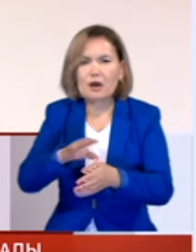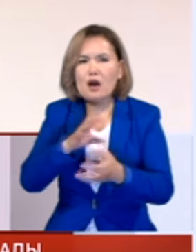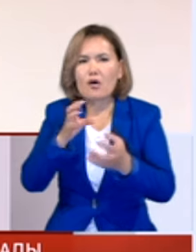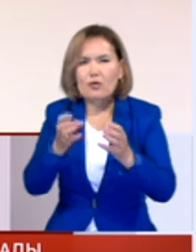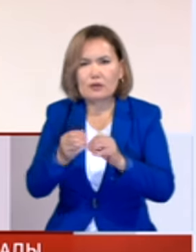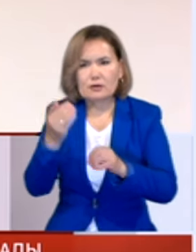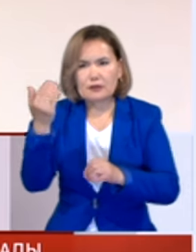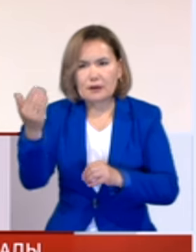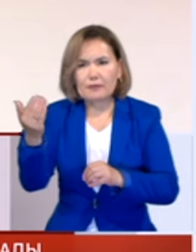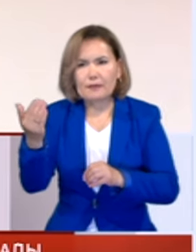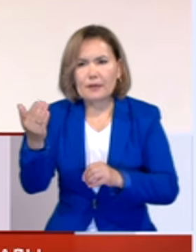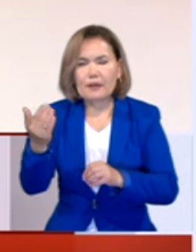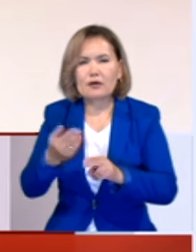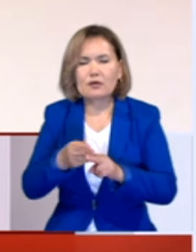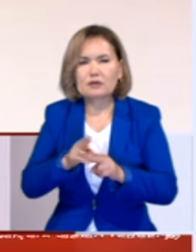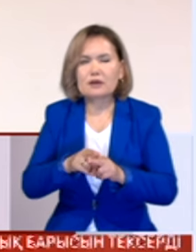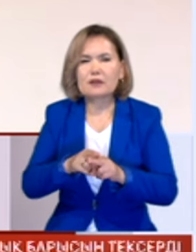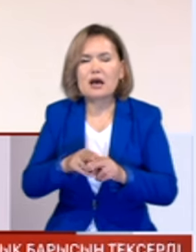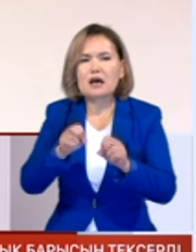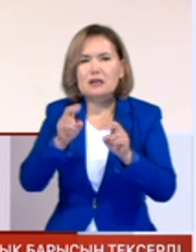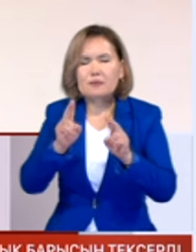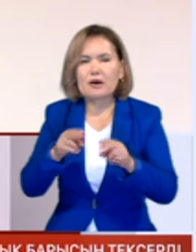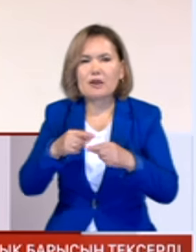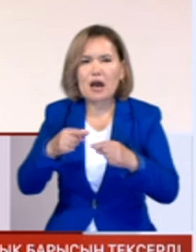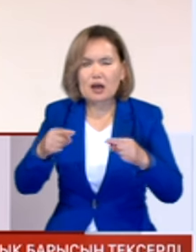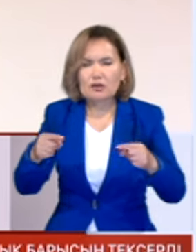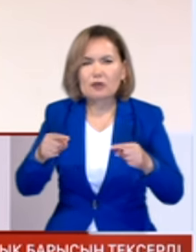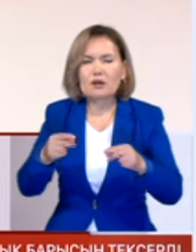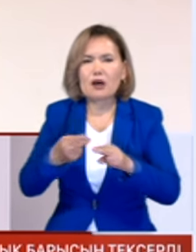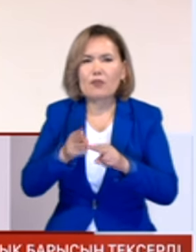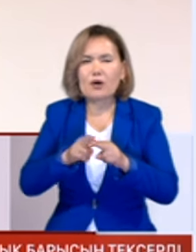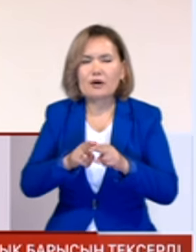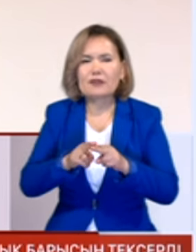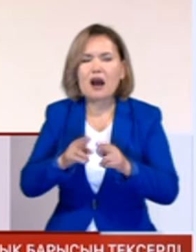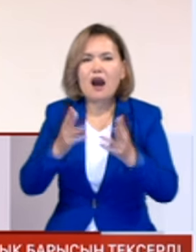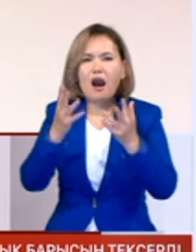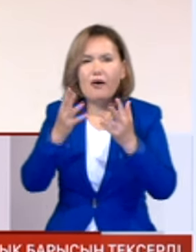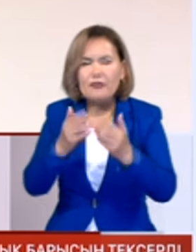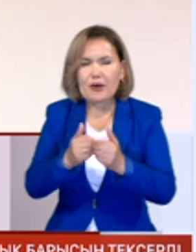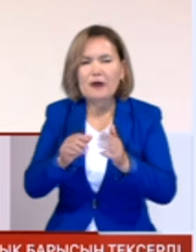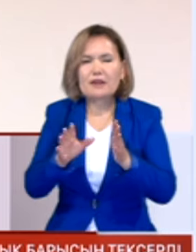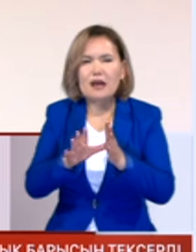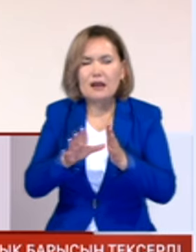дегеніміз қаптамалар, электронды қалдықтар, көлік